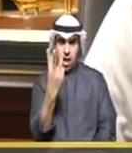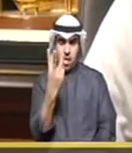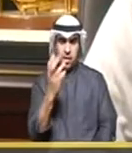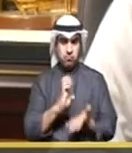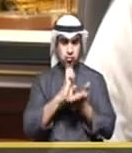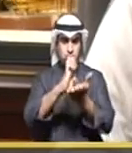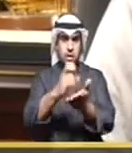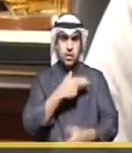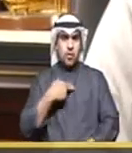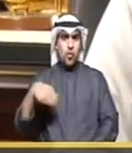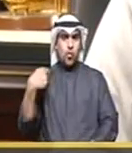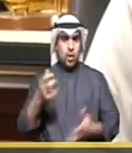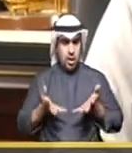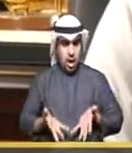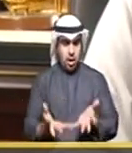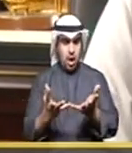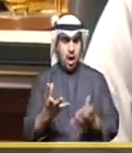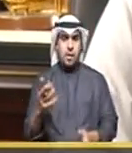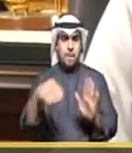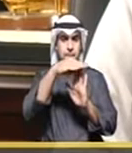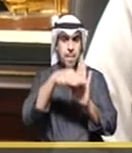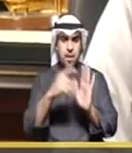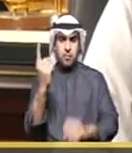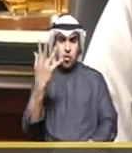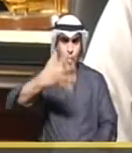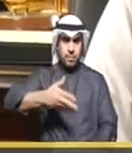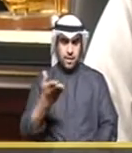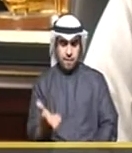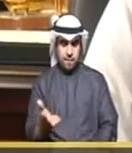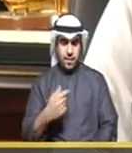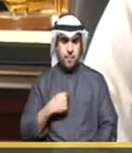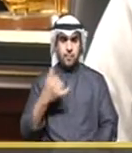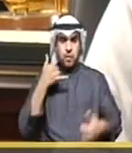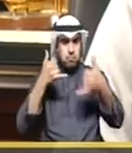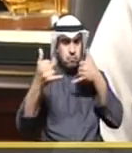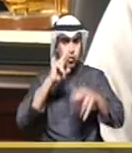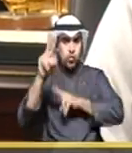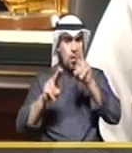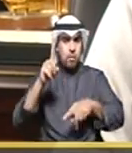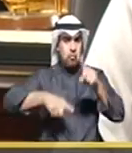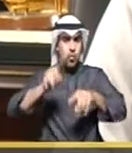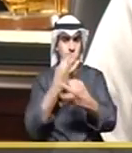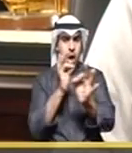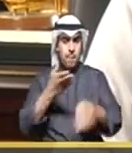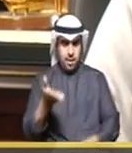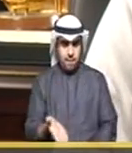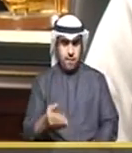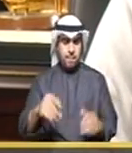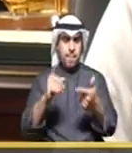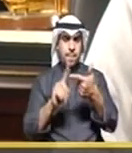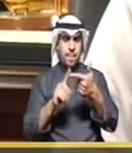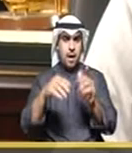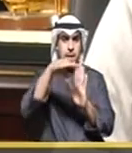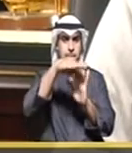وزارة الأشغال. تطبيق 150 تلقي الشكاوي من قبل المواطنين المقيمين، كذلك البرنامج